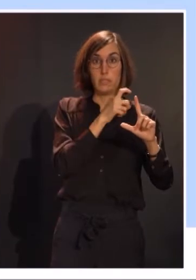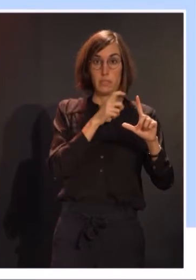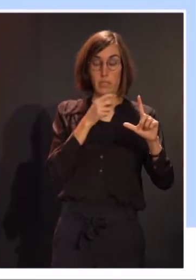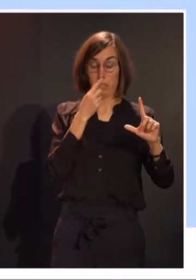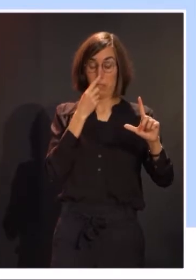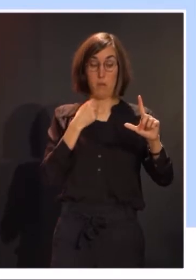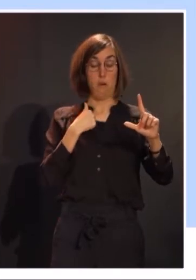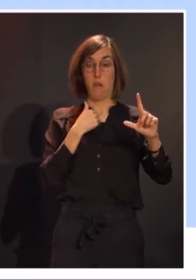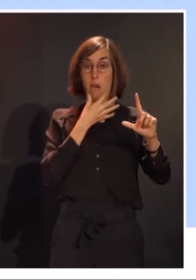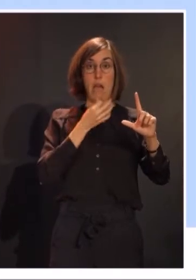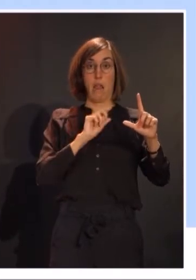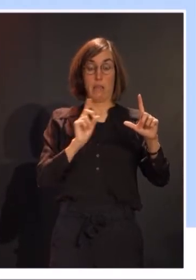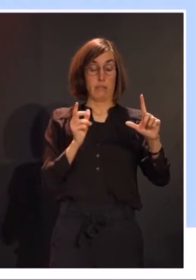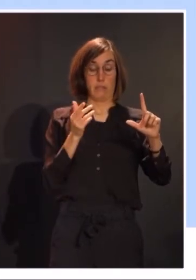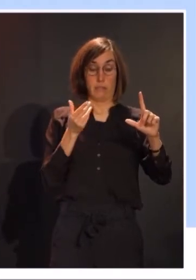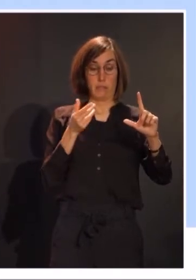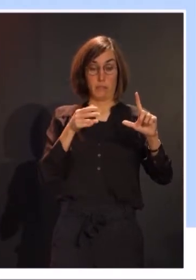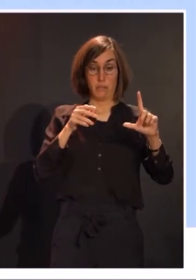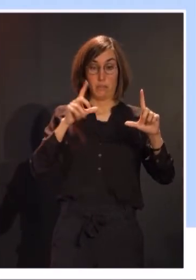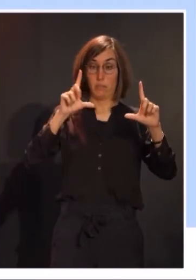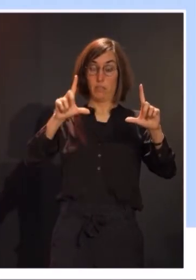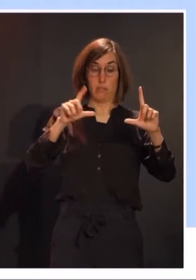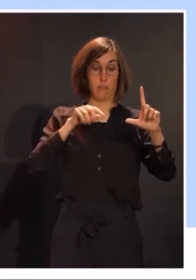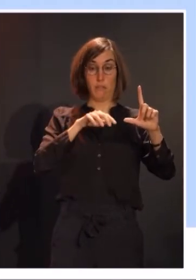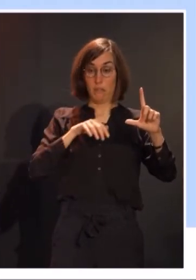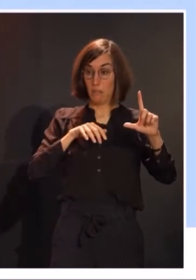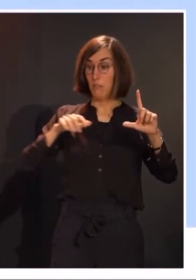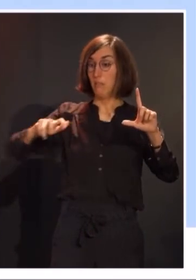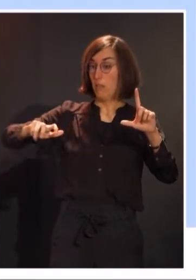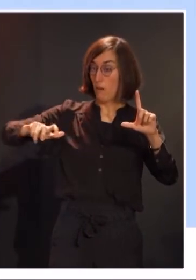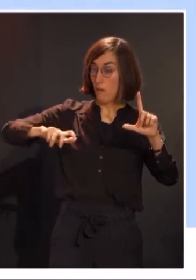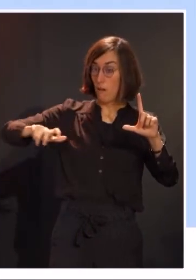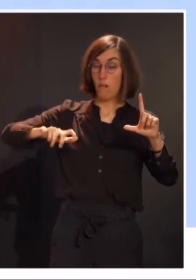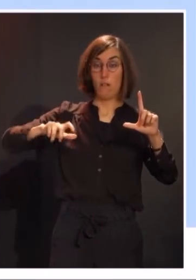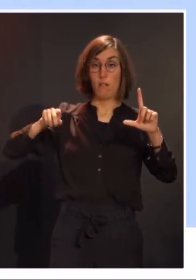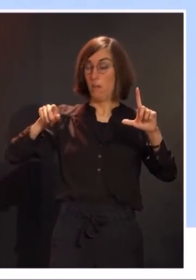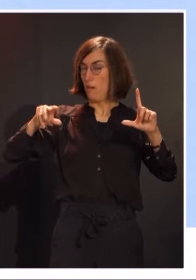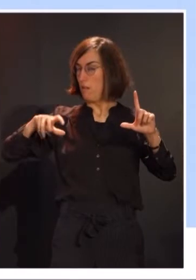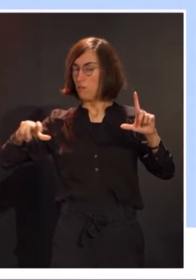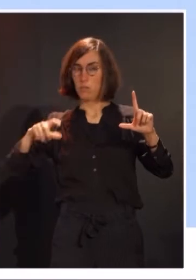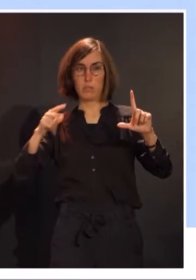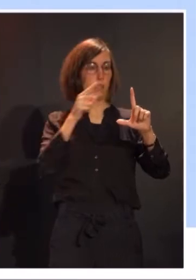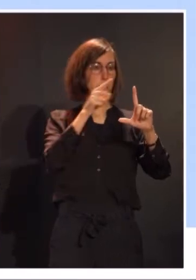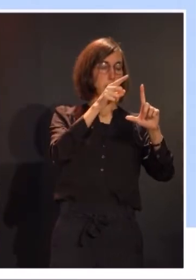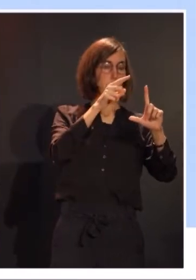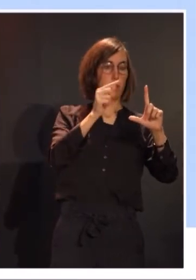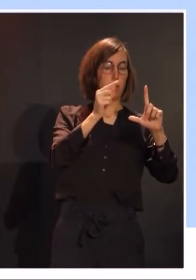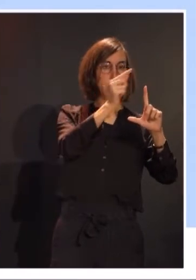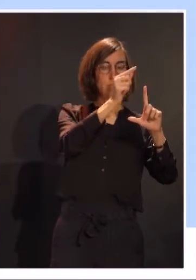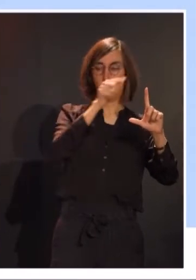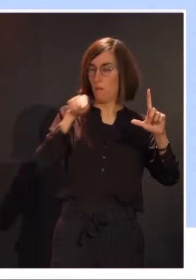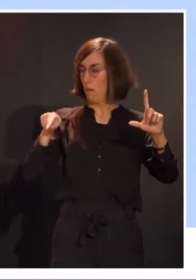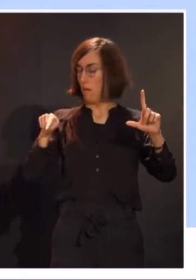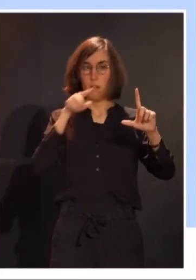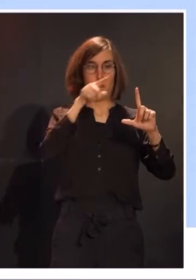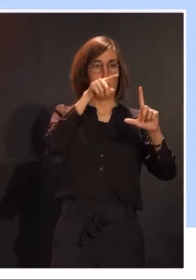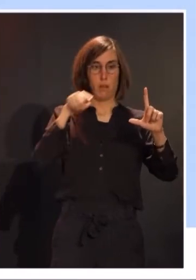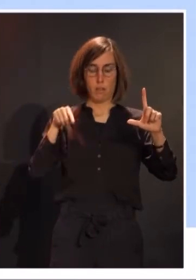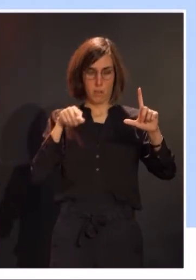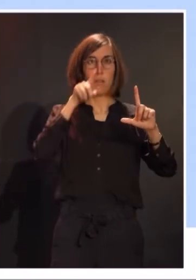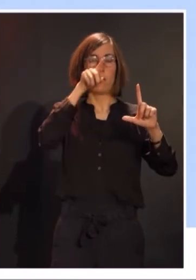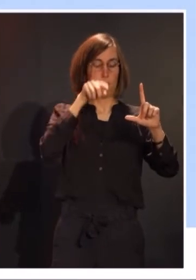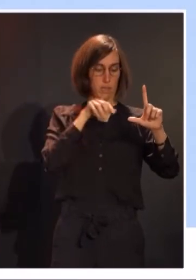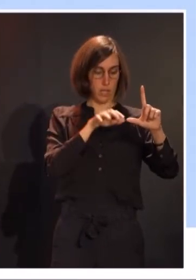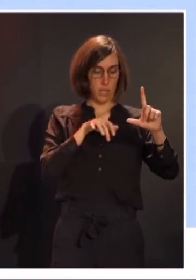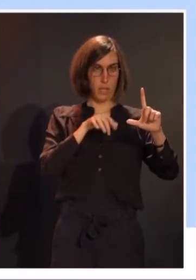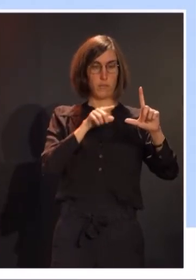pas à l'aise en fait à l'idée d'utiliser à la fois la souris sur l'écran, de devoir porter son regard sur l'écran, puis sur son clavier, sur un